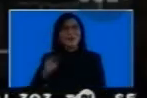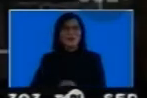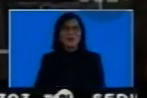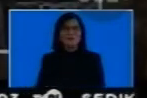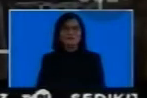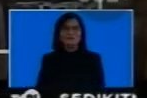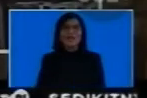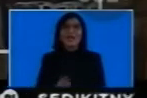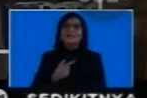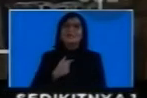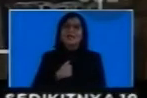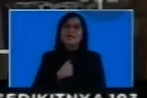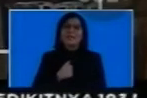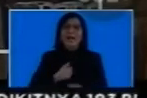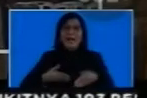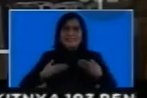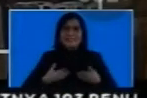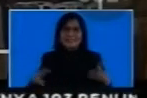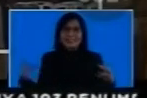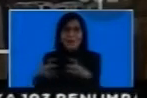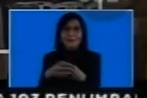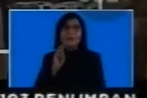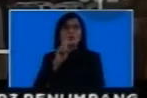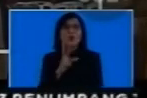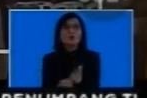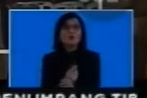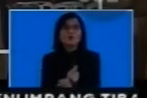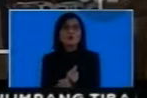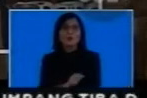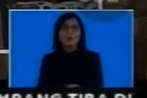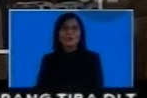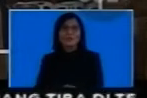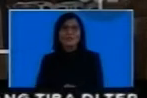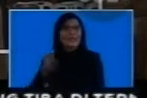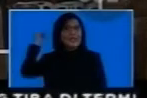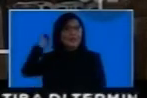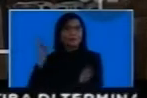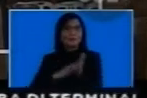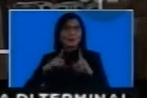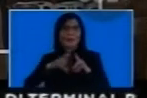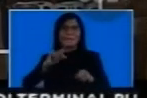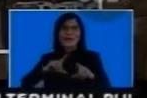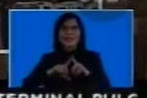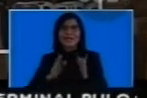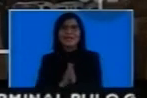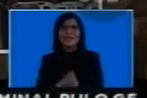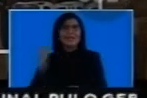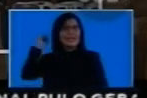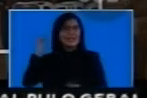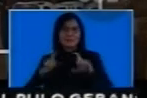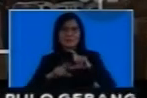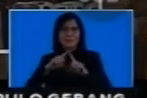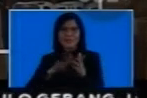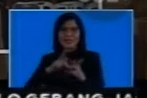Halo, saya sangat beruntung saya digabung dengan dua guru, Ibu Maria sama Ibu Santi yang